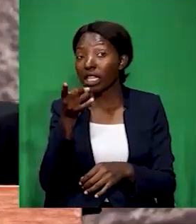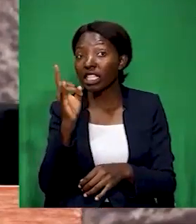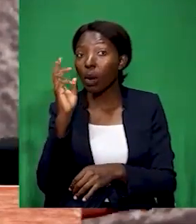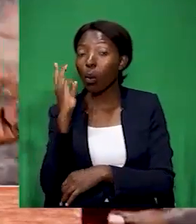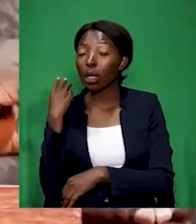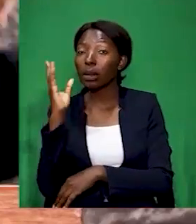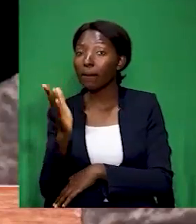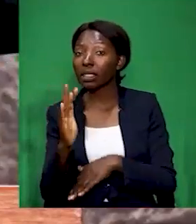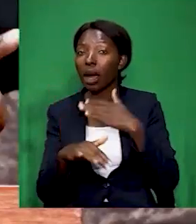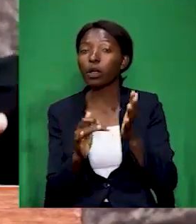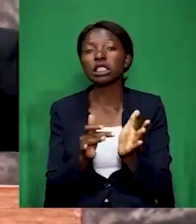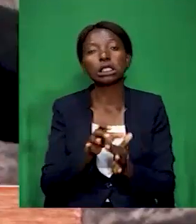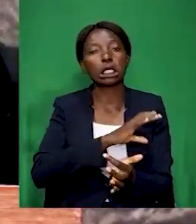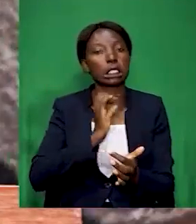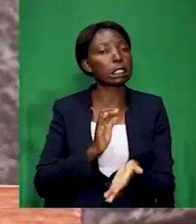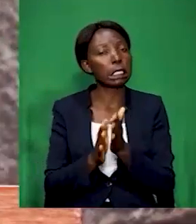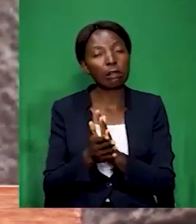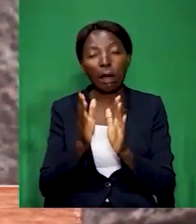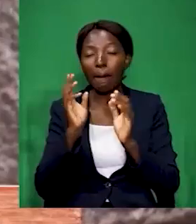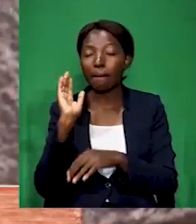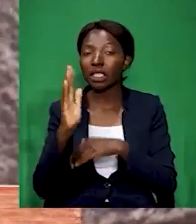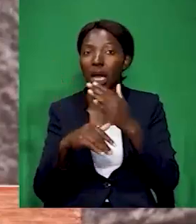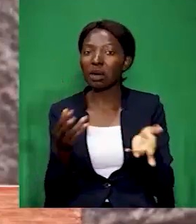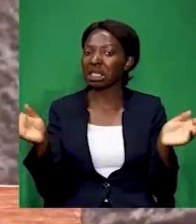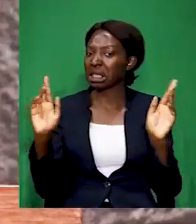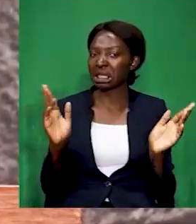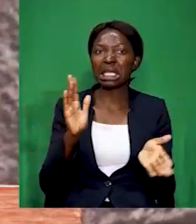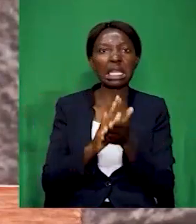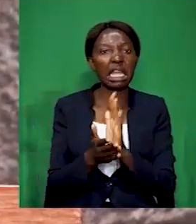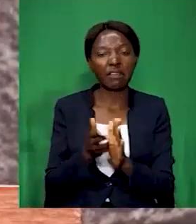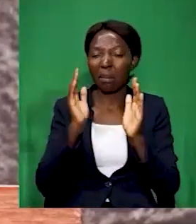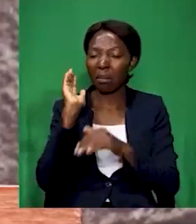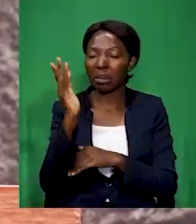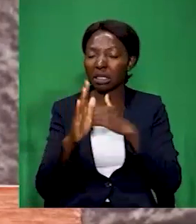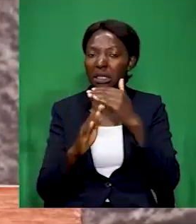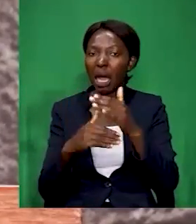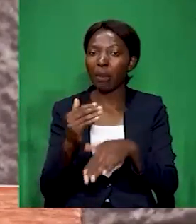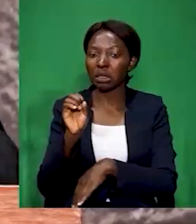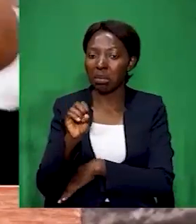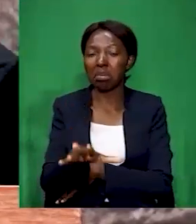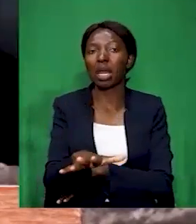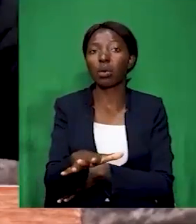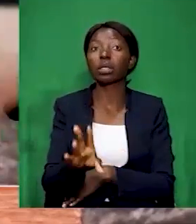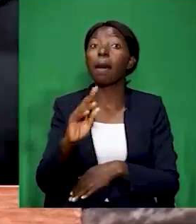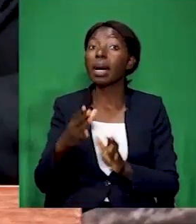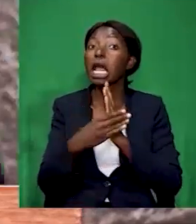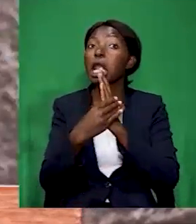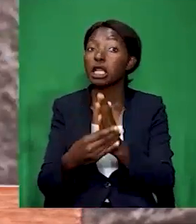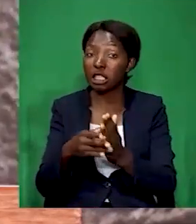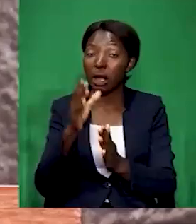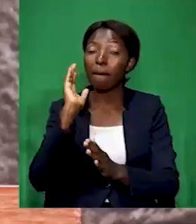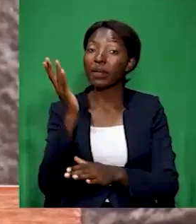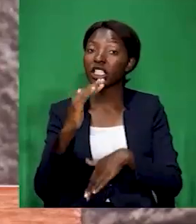ranga rira Kristu Rangari sirire minana. Rakangari sirire kutungamidza kuporeswa mberi. Kana kutungamidza minana